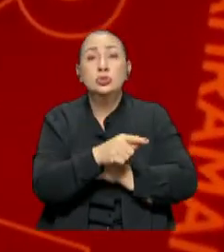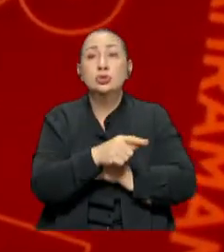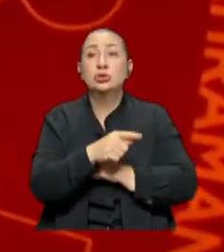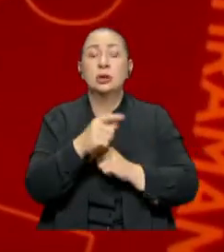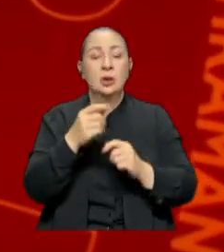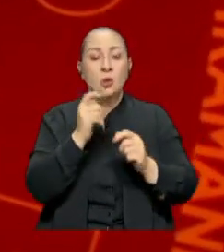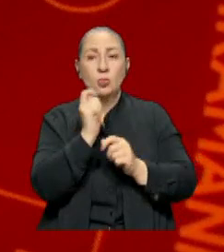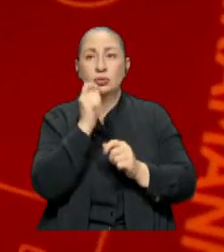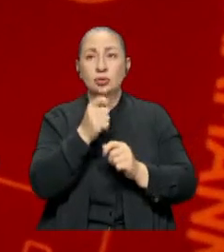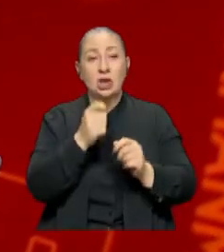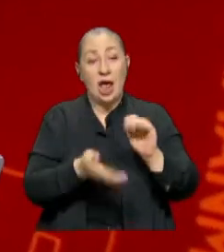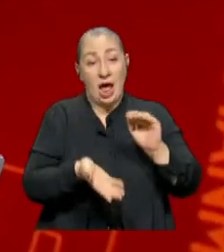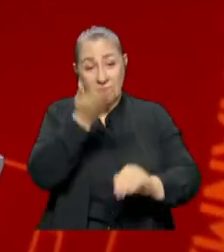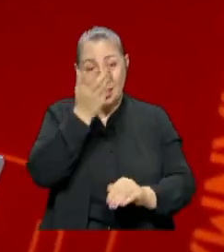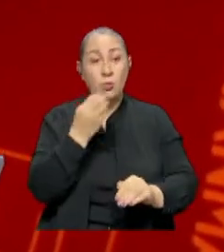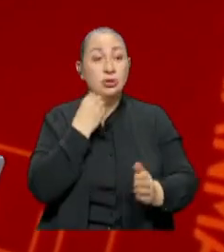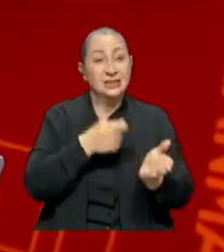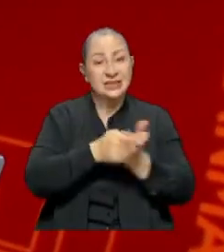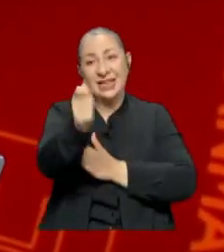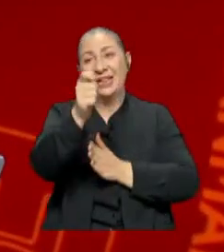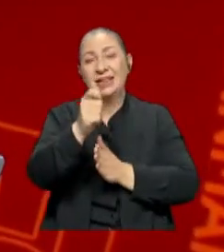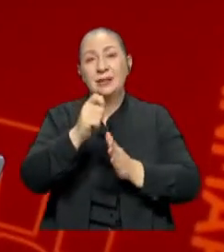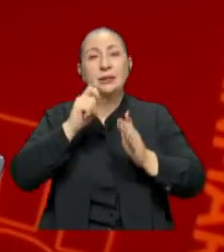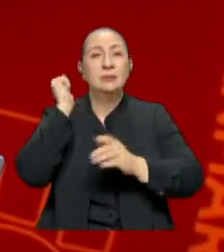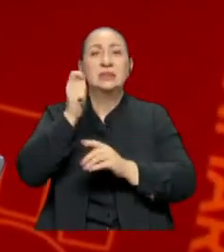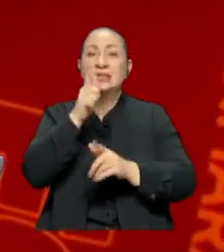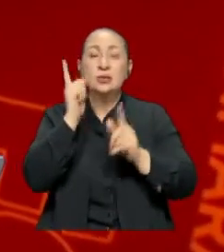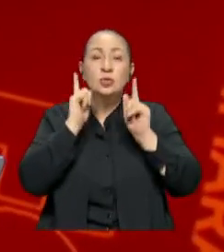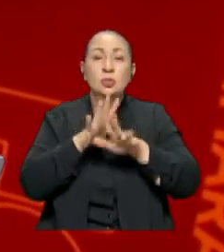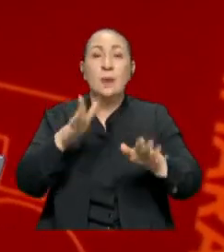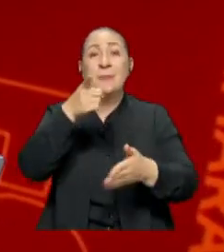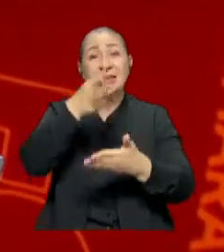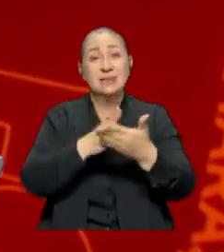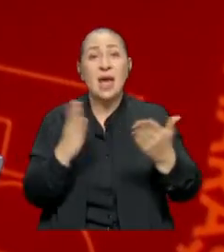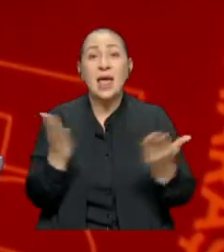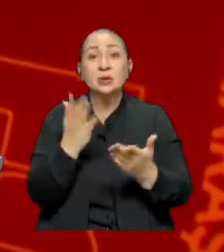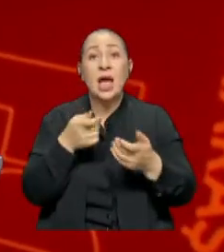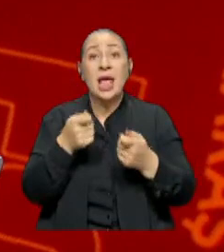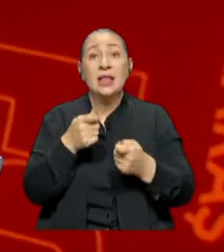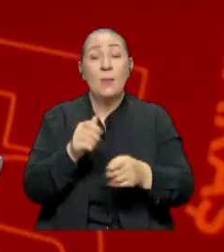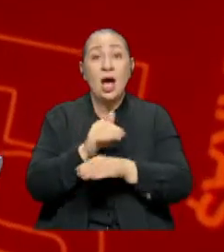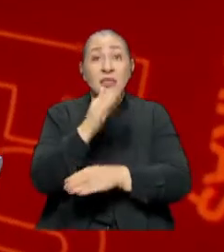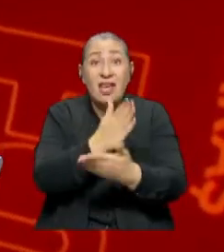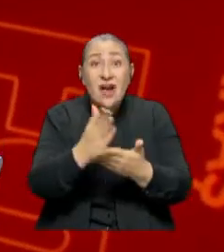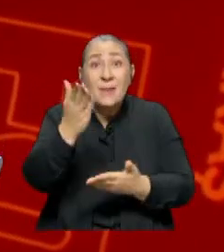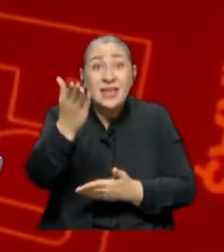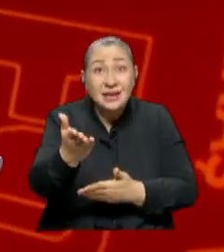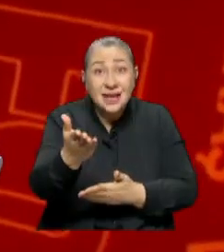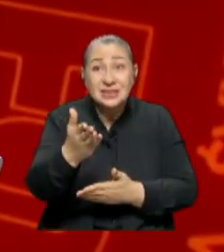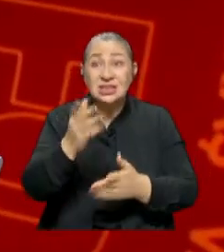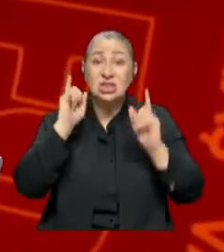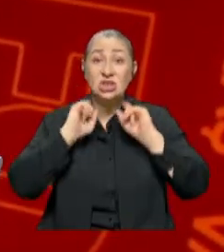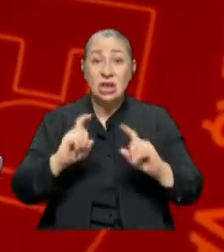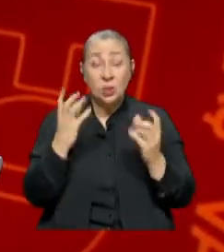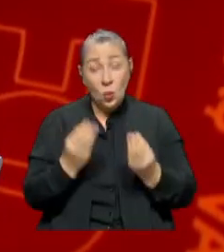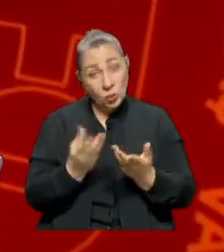artır, borçları sil sloganıyla seslerini duyurmaya çalışıyorlar. Bir kısmı henüz eğitim hayatları devam ederken